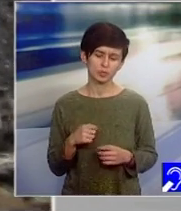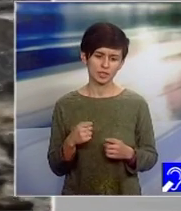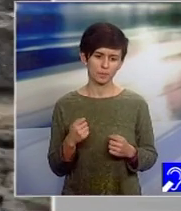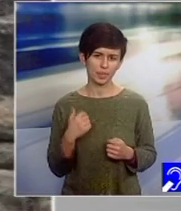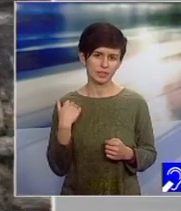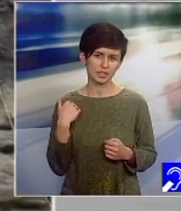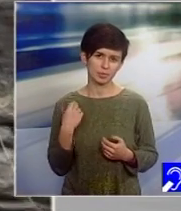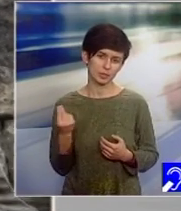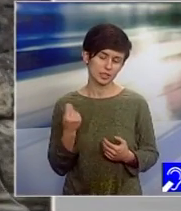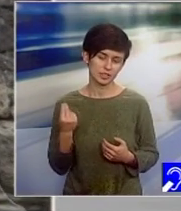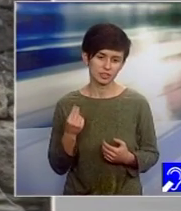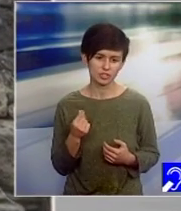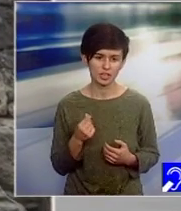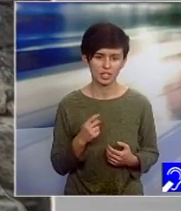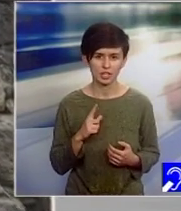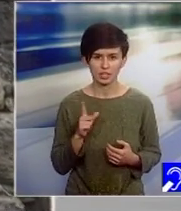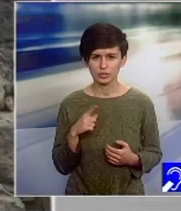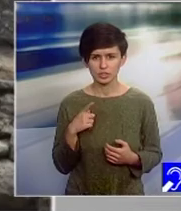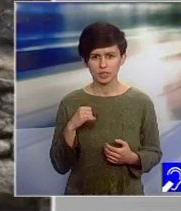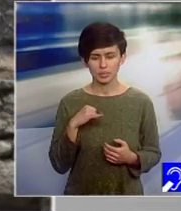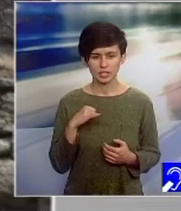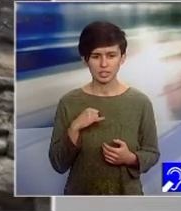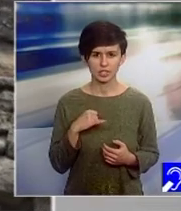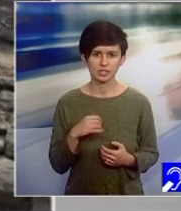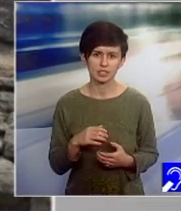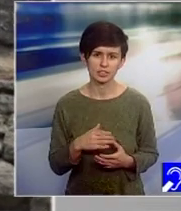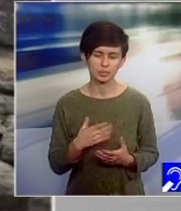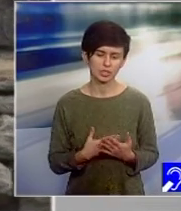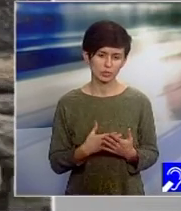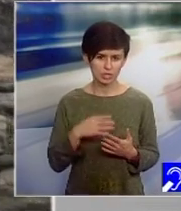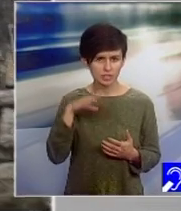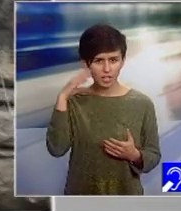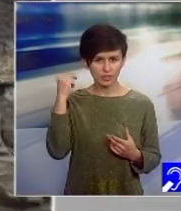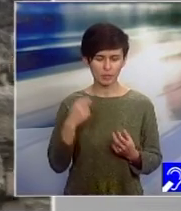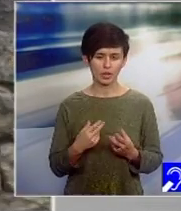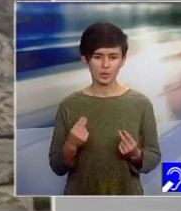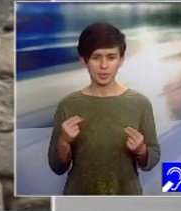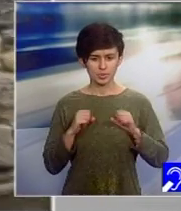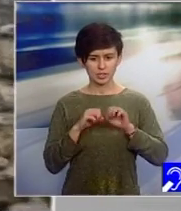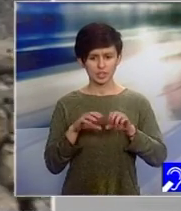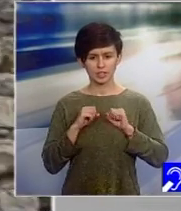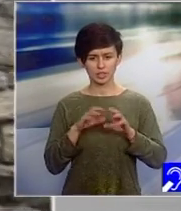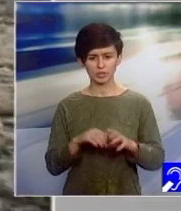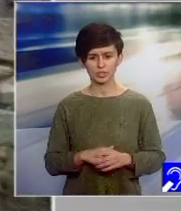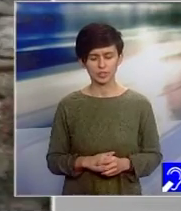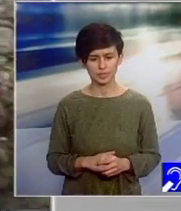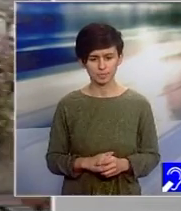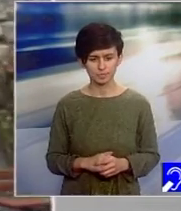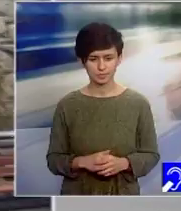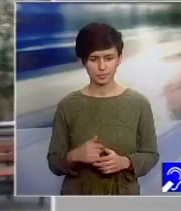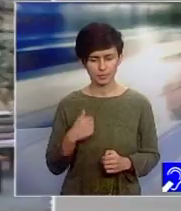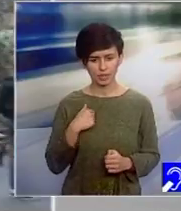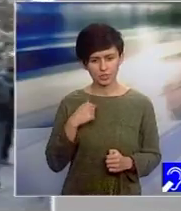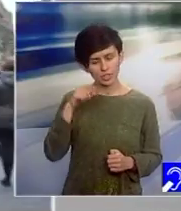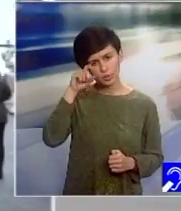Păi mai trebuie să ne întrebăm de ce. Și atunci aflăm mai multe lucruri. Sigur, asta e părerea mea, dar cred că părerea multora va fi de acum încolo și